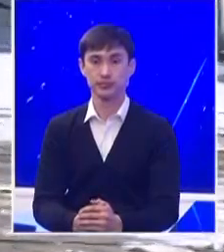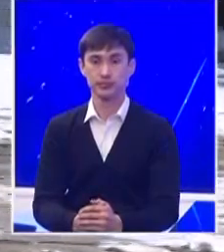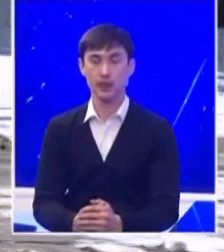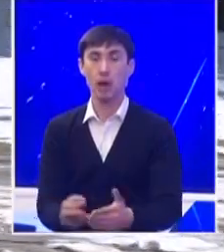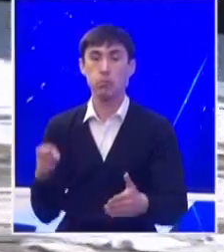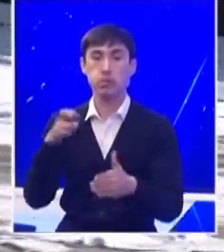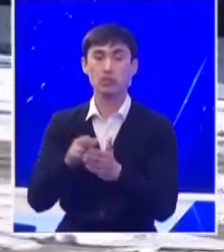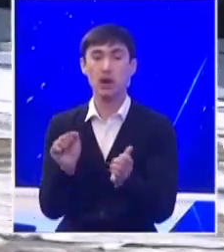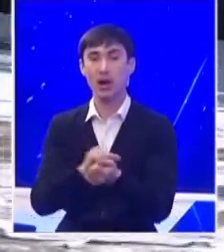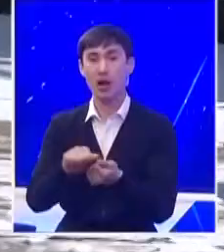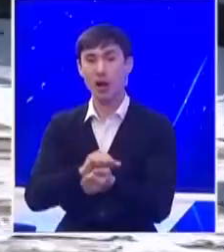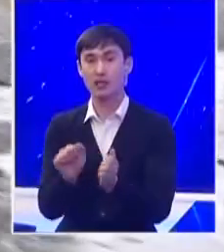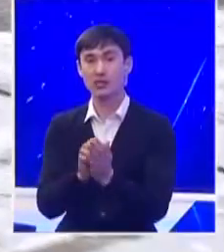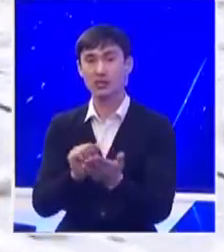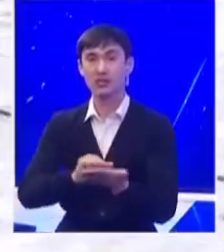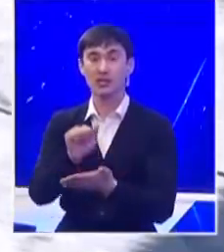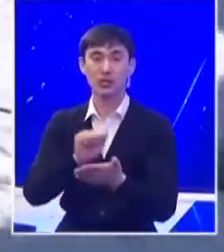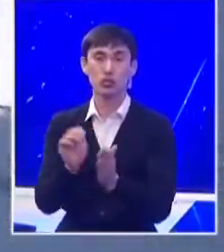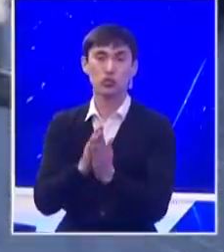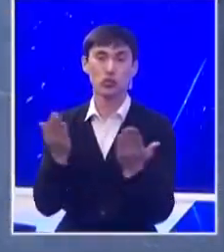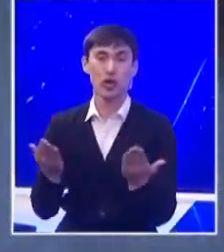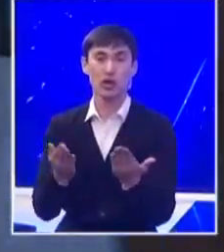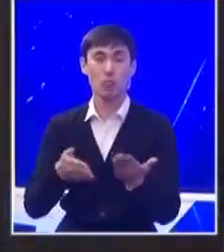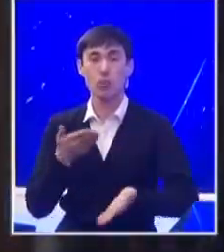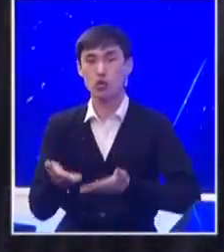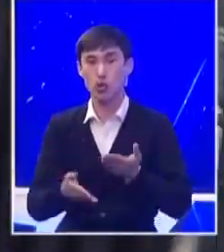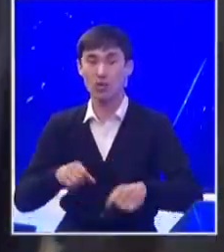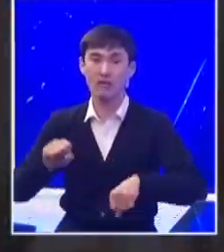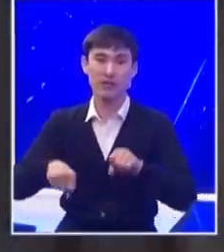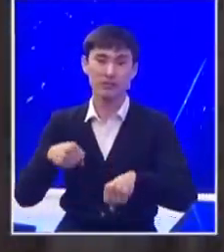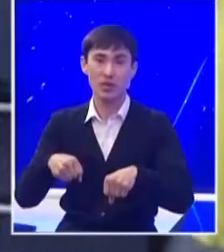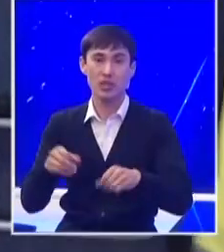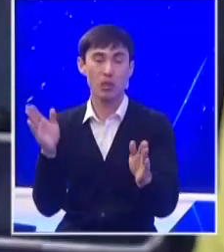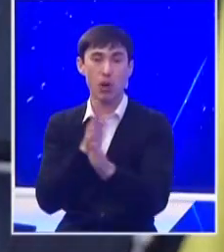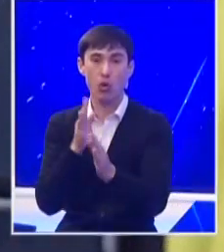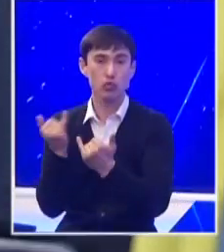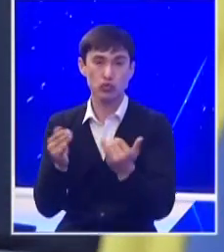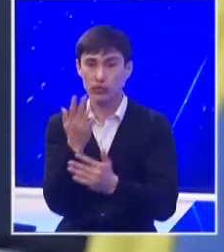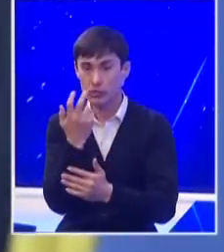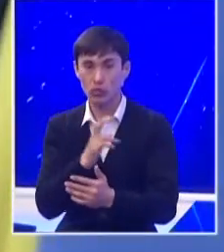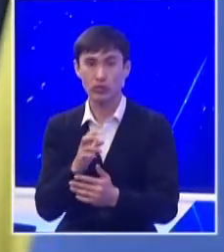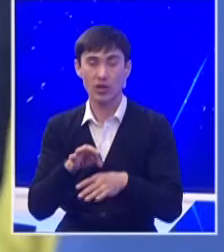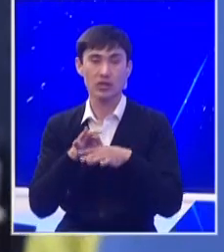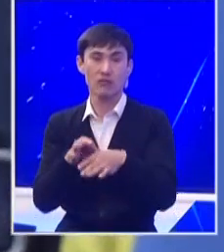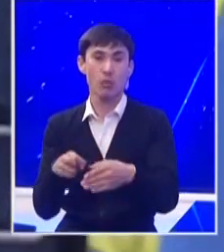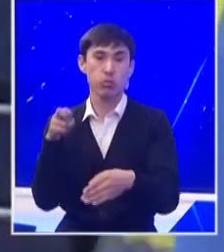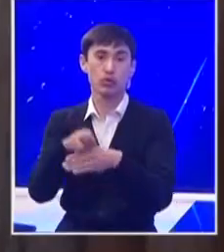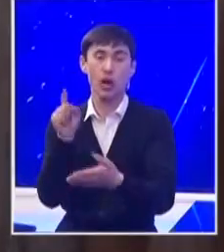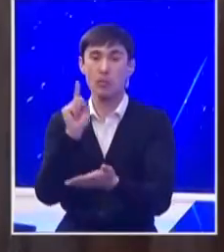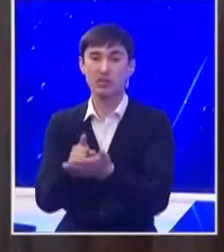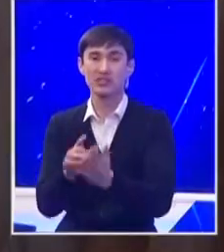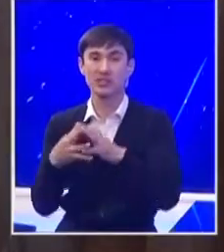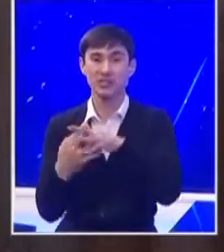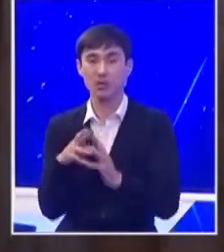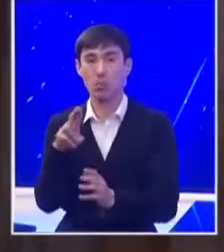Письма, газеты, журналы. Пешком или на велосипеде, несмотря на погодные условия, доставка почты производится вовремя. Это входит в обязанности